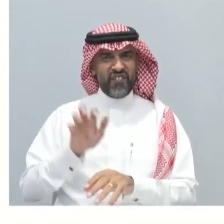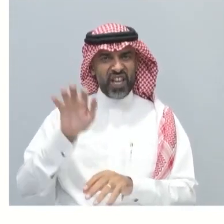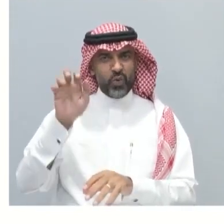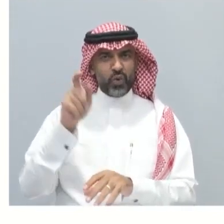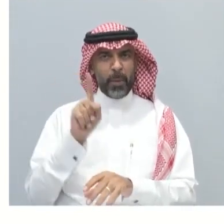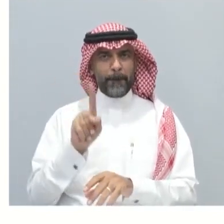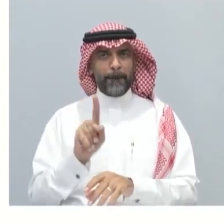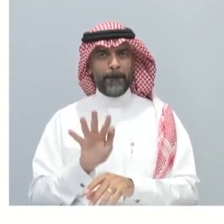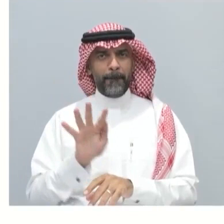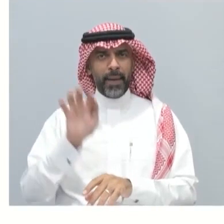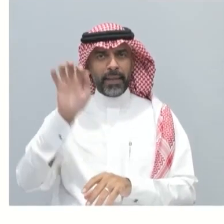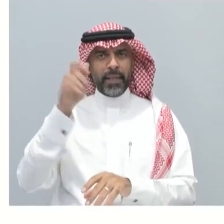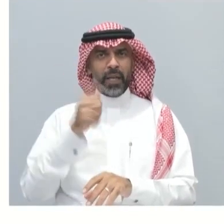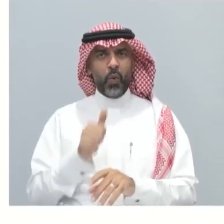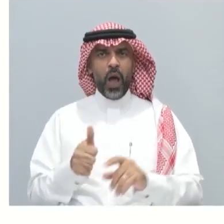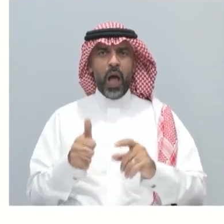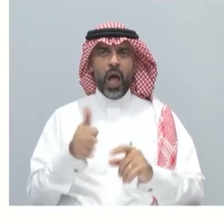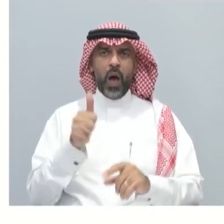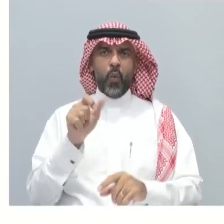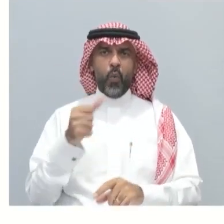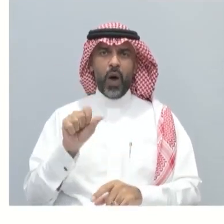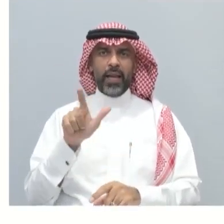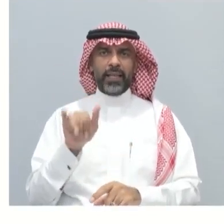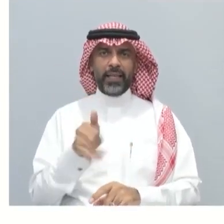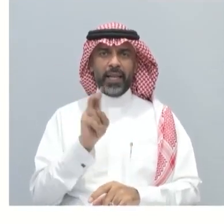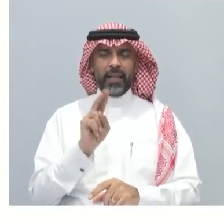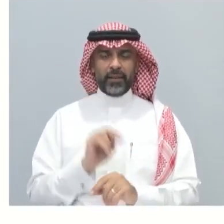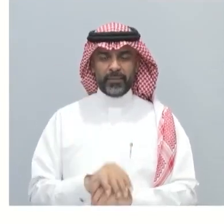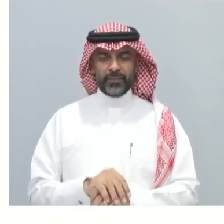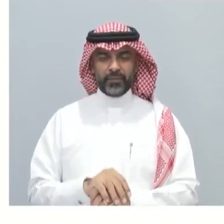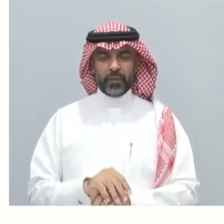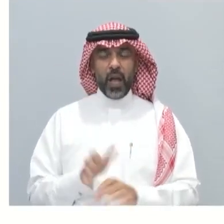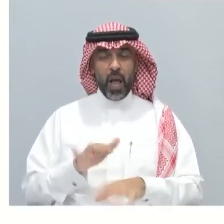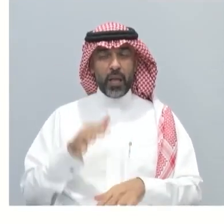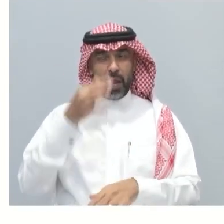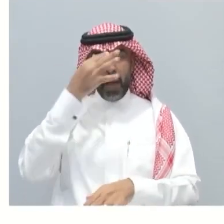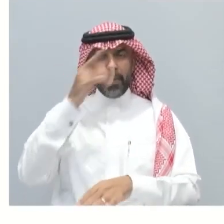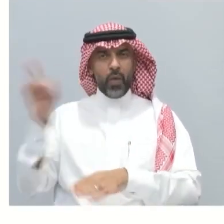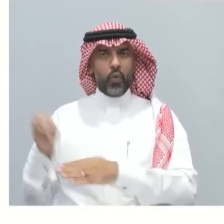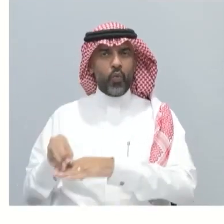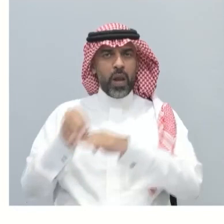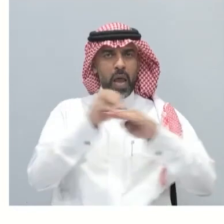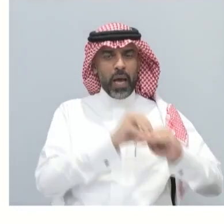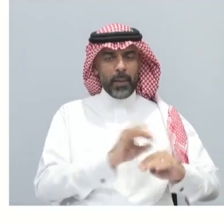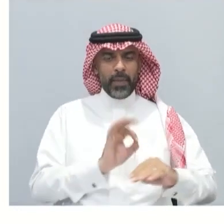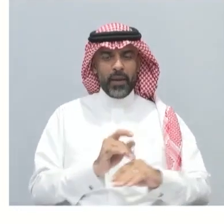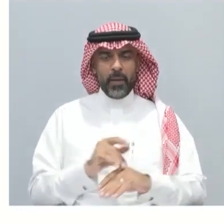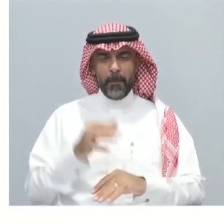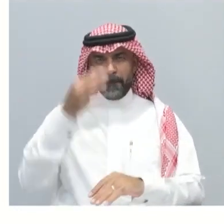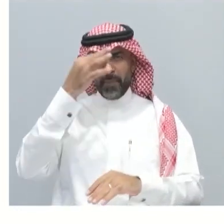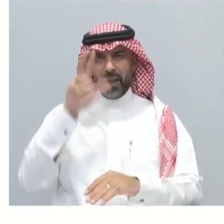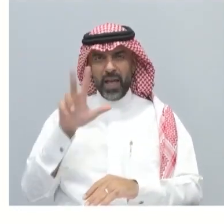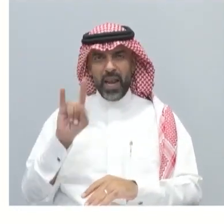البكتيريا الاوليات طبعا هنا من الامراض التي ينقلها مثل مرض اللايم